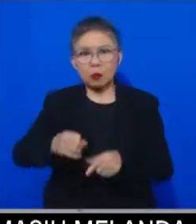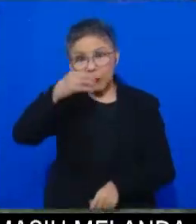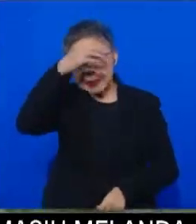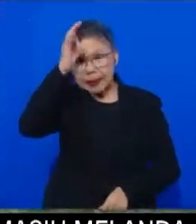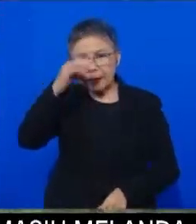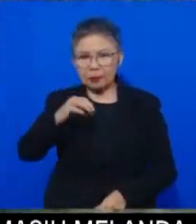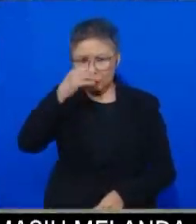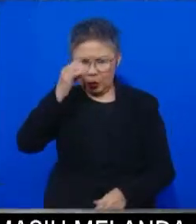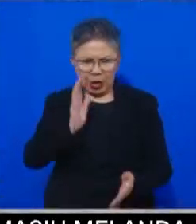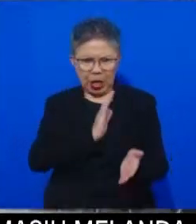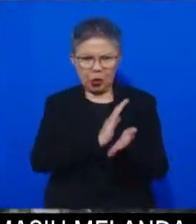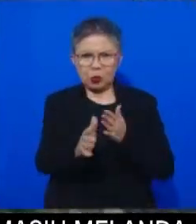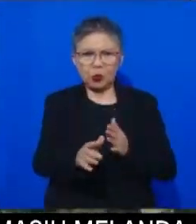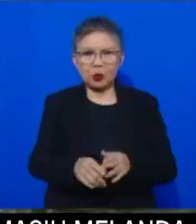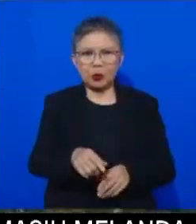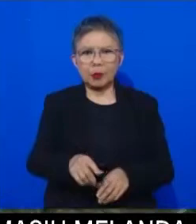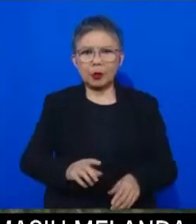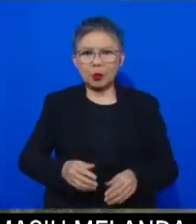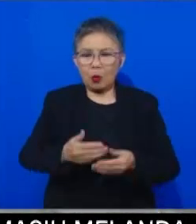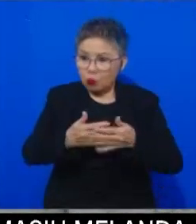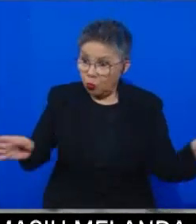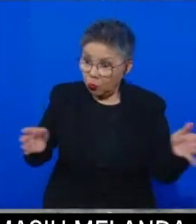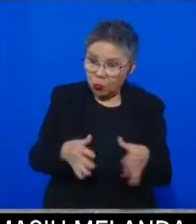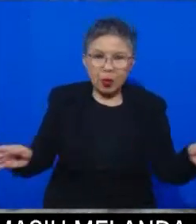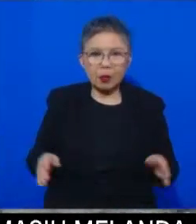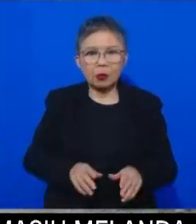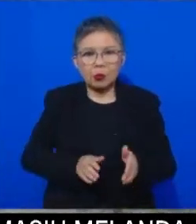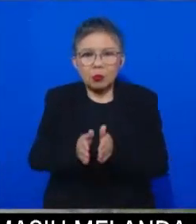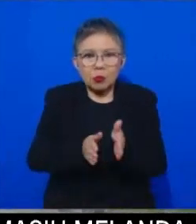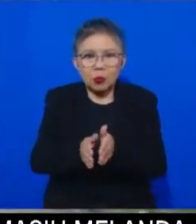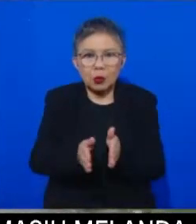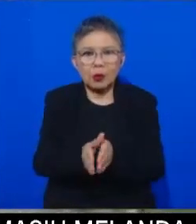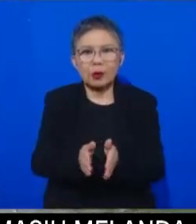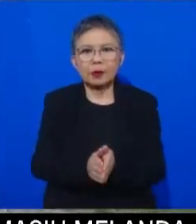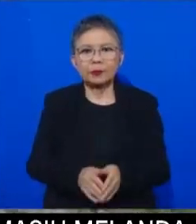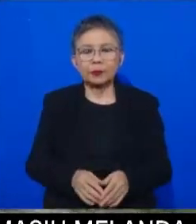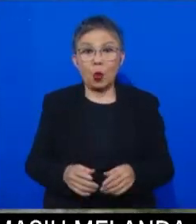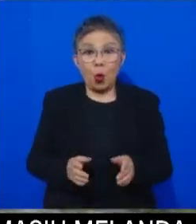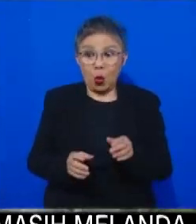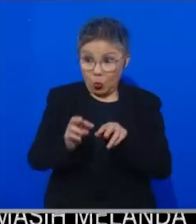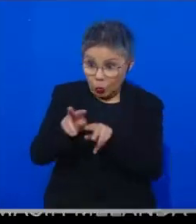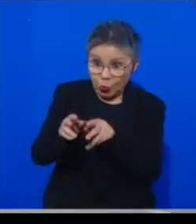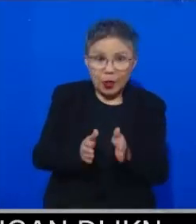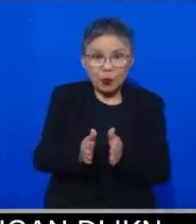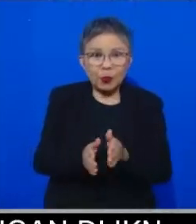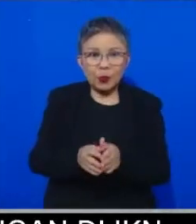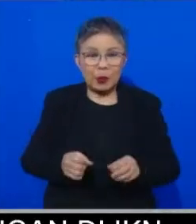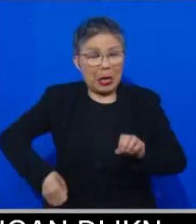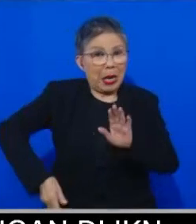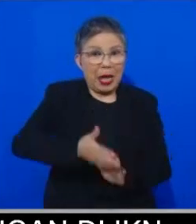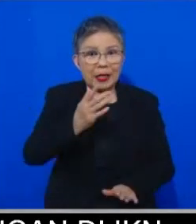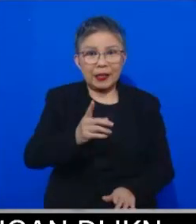liar, polisi sektor Porong langsung mendatangi lokasi dan membubarkan arena balap liar. Melihat kedatangan polisi, para pelaku balap liar